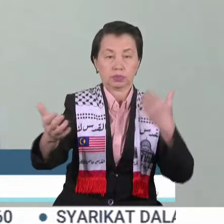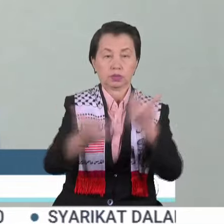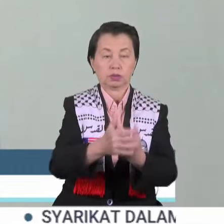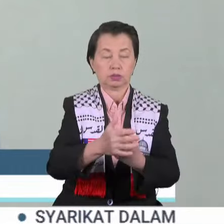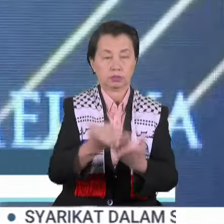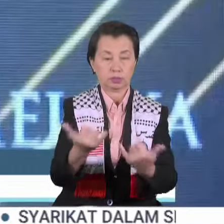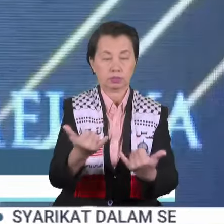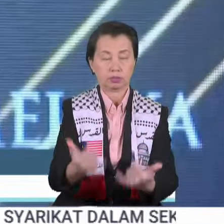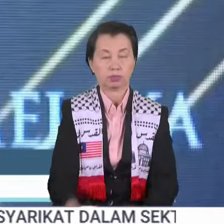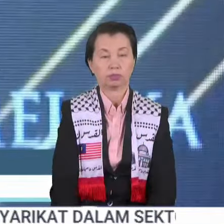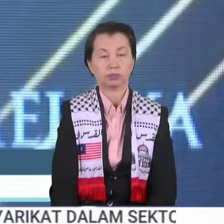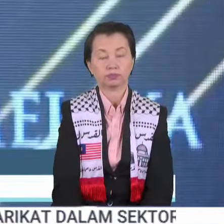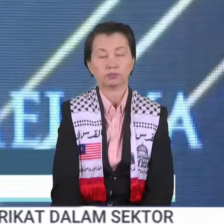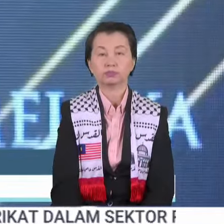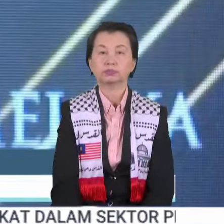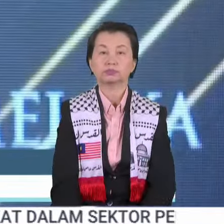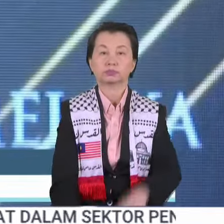ke hari ini.